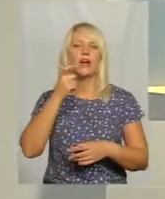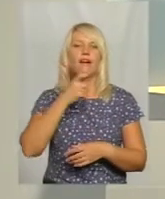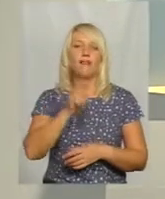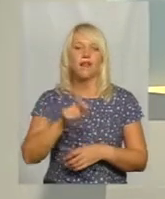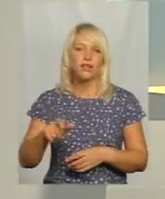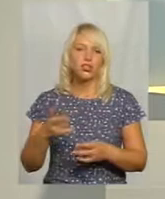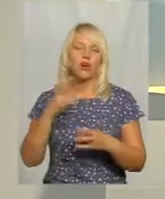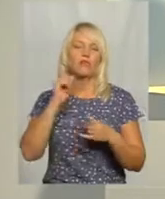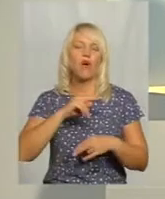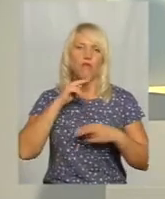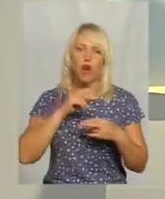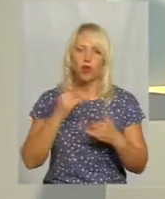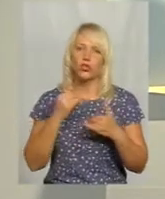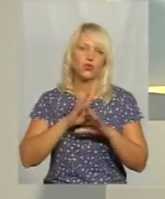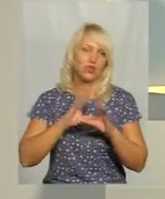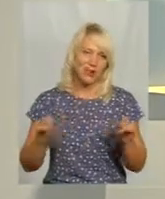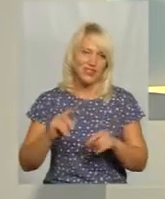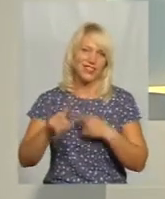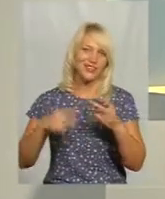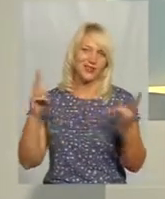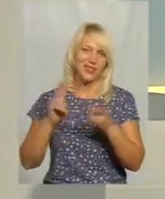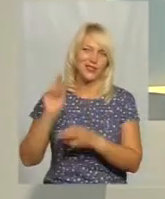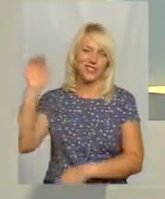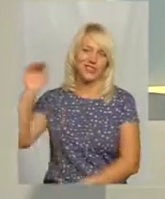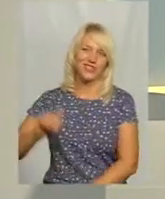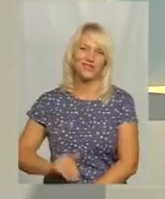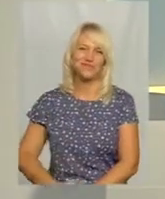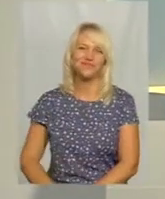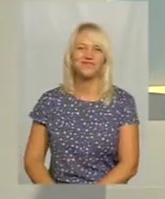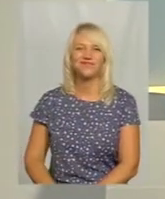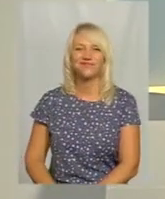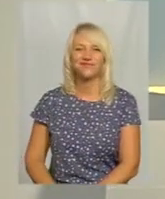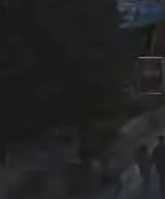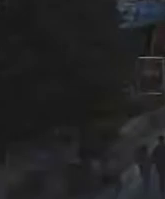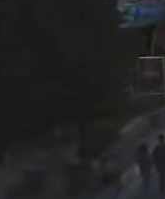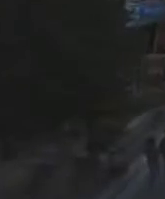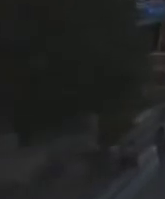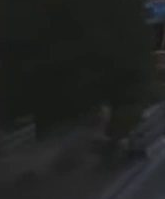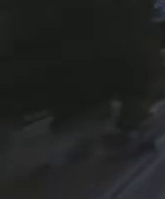за увагу. На сьогодні все. Зустрінемося завтра о 19:20 з новою темою дня.